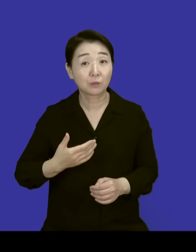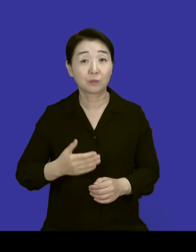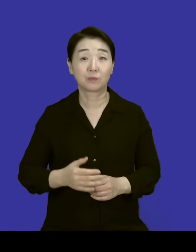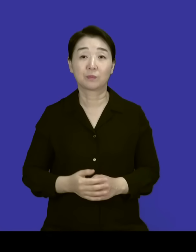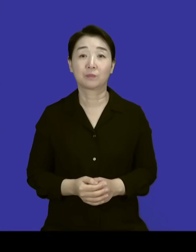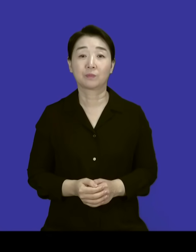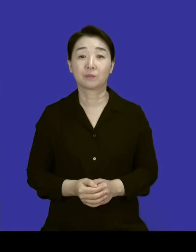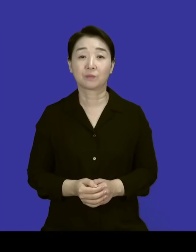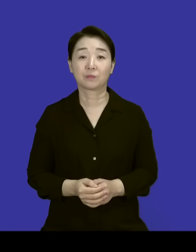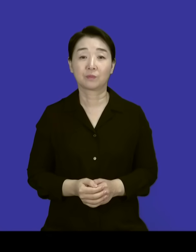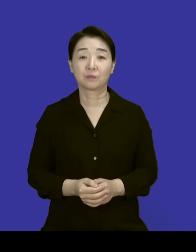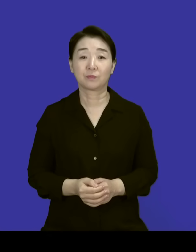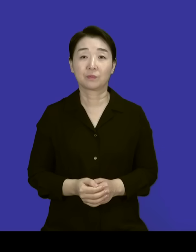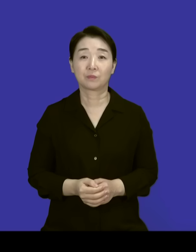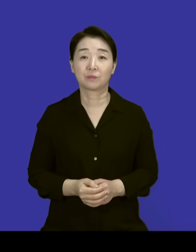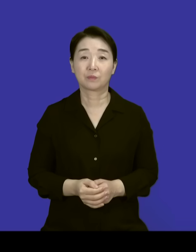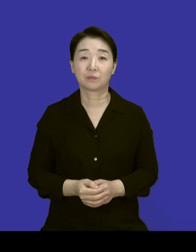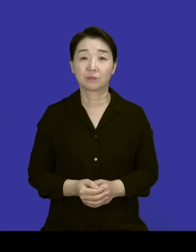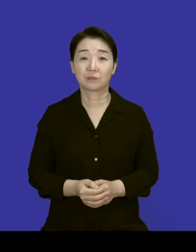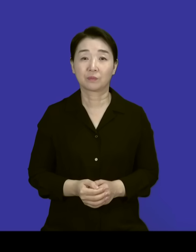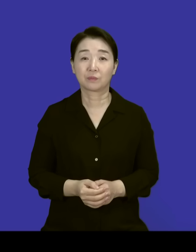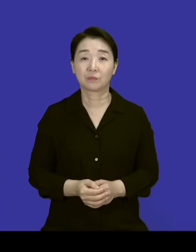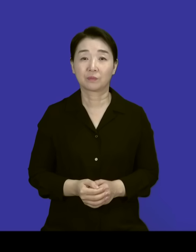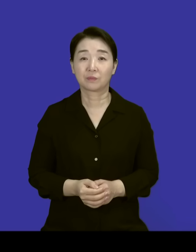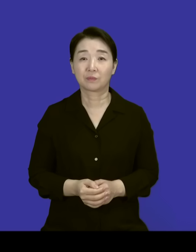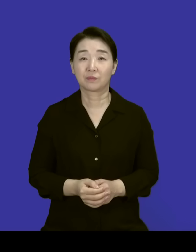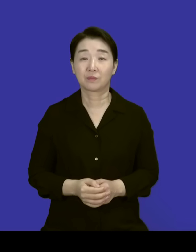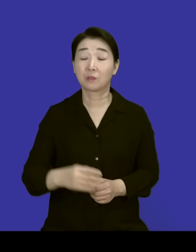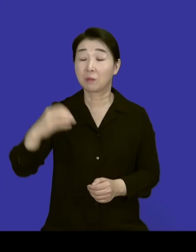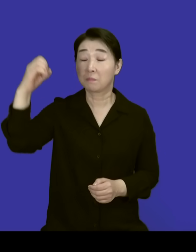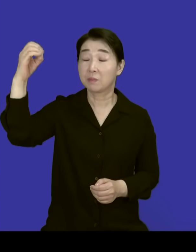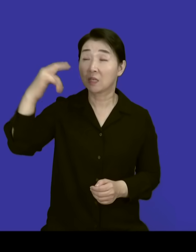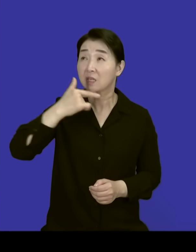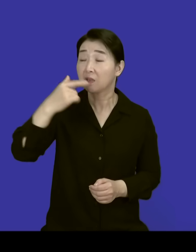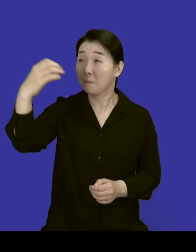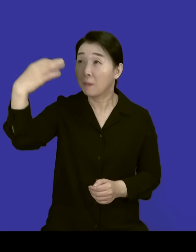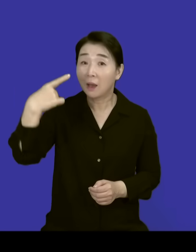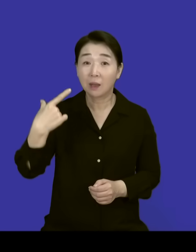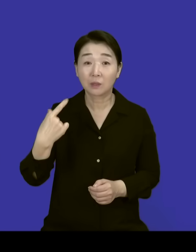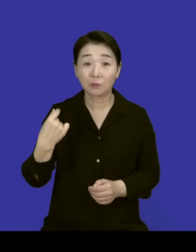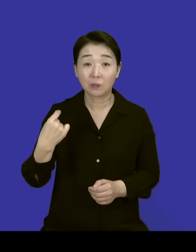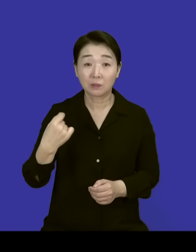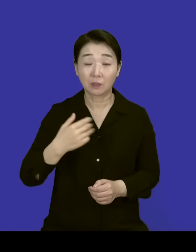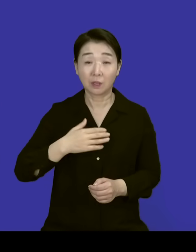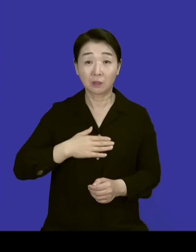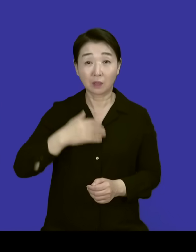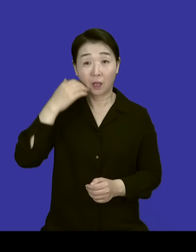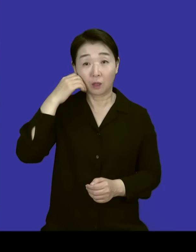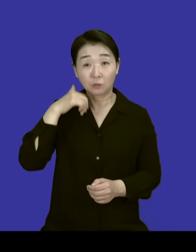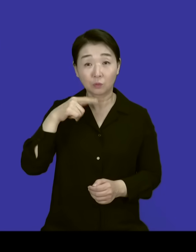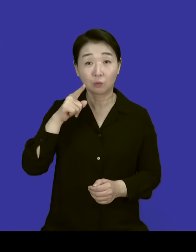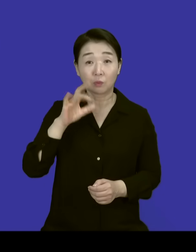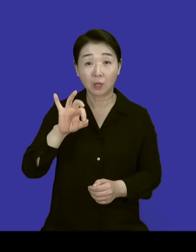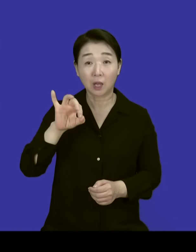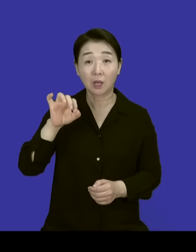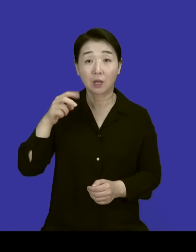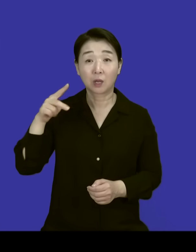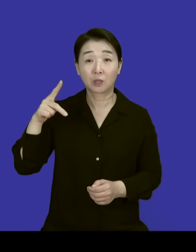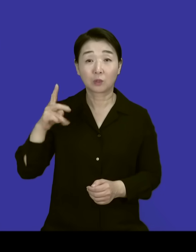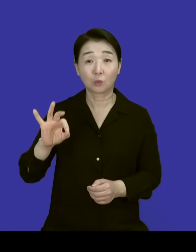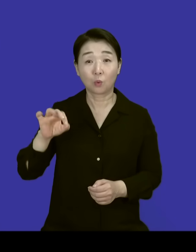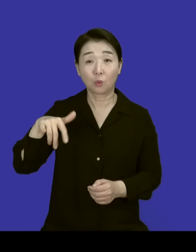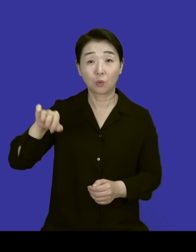뭐냐라는 엄청 웅장한 말씀으로 빛에서 그래서 제가 강동철이야 이거를